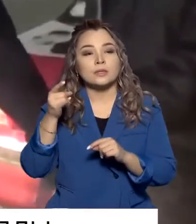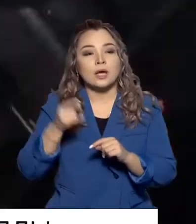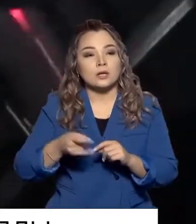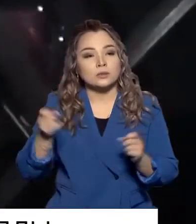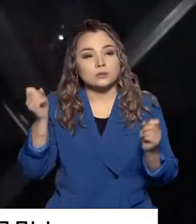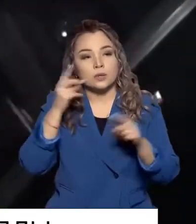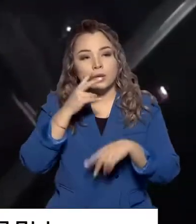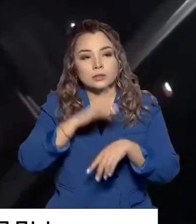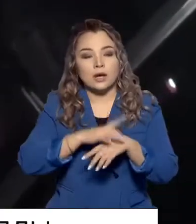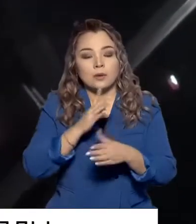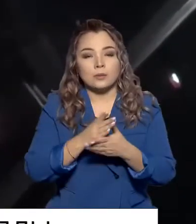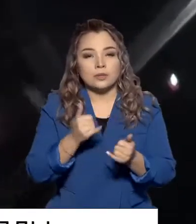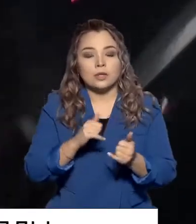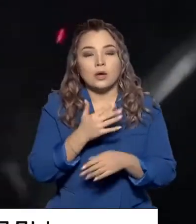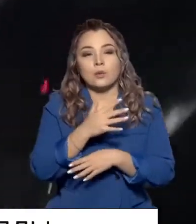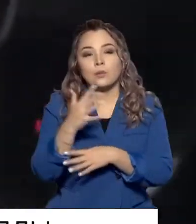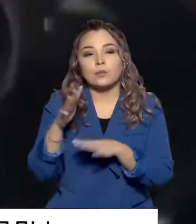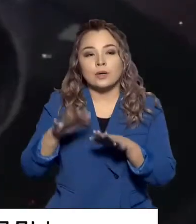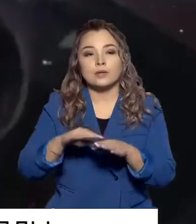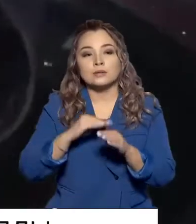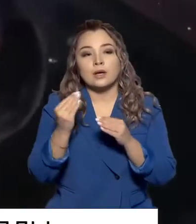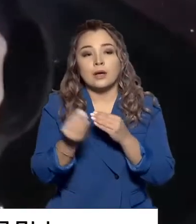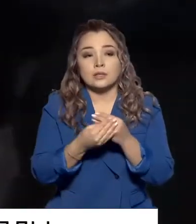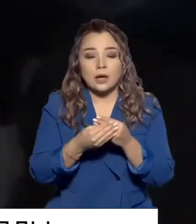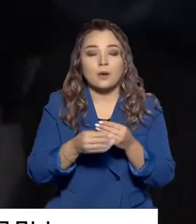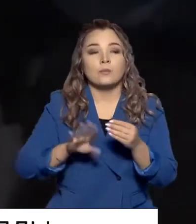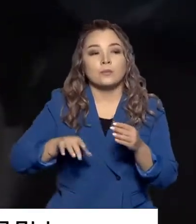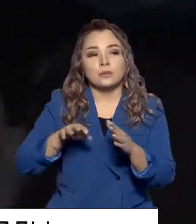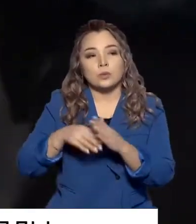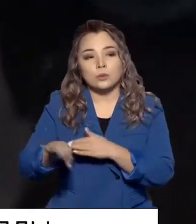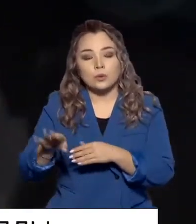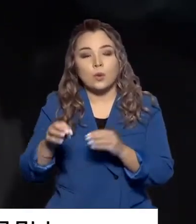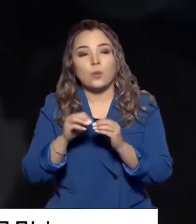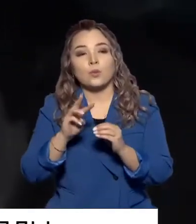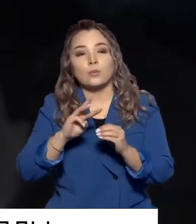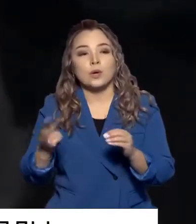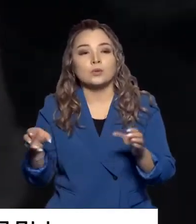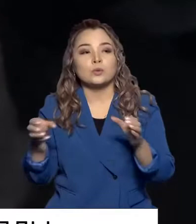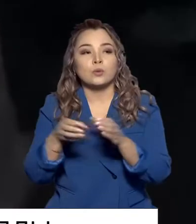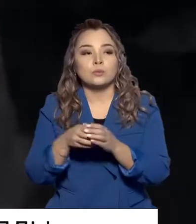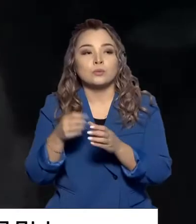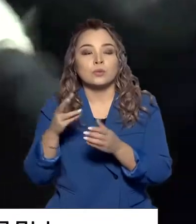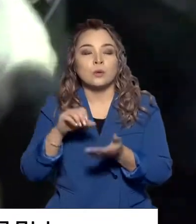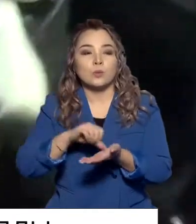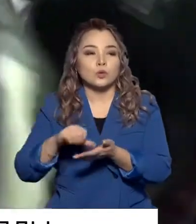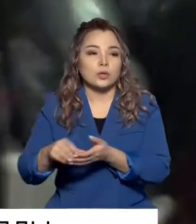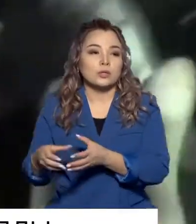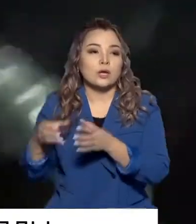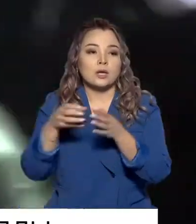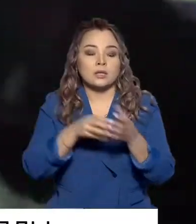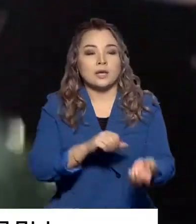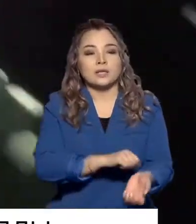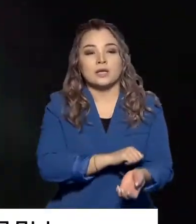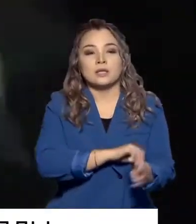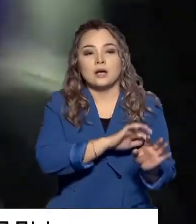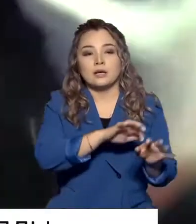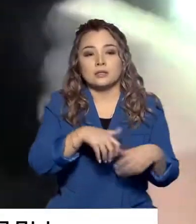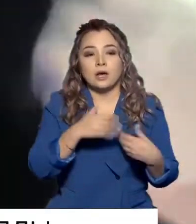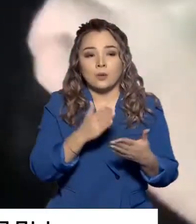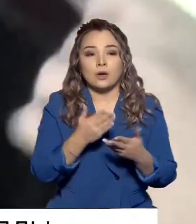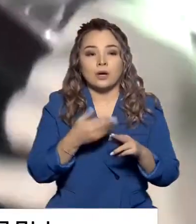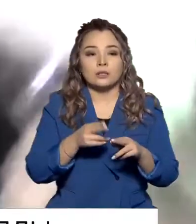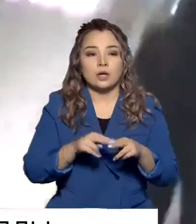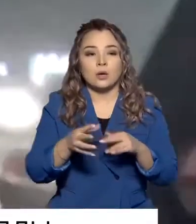Жол бойындағы орманға әлдебір затты жасырып, ары қарай кеткен. 10 минуттан кейін топтың тағы бір мүшесі келіп, есірткіні алған. Оларды көп